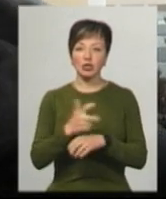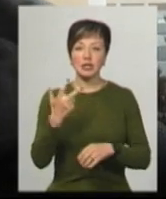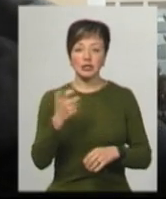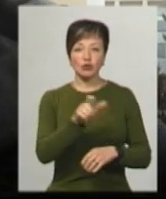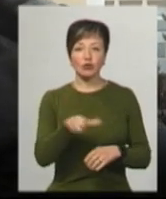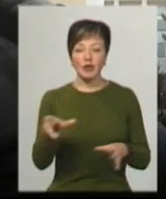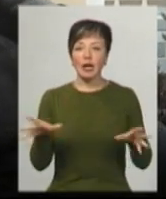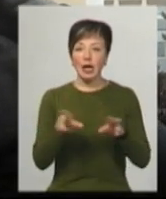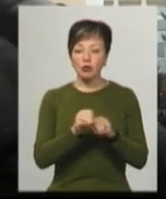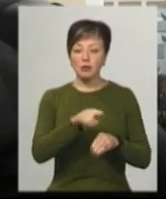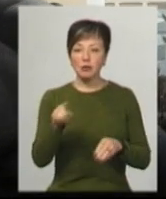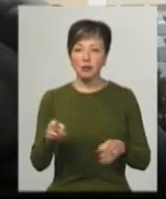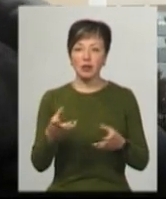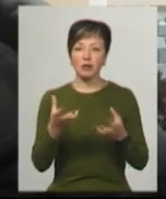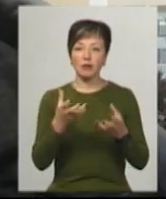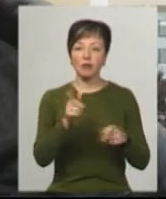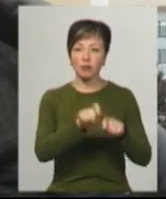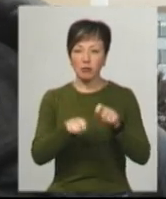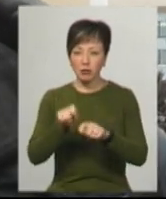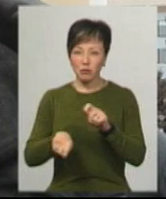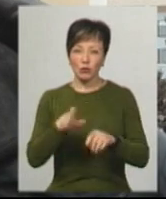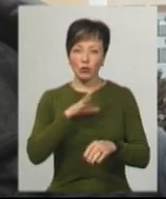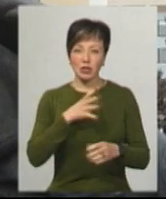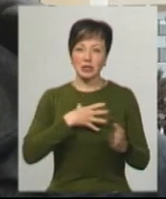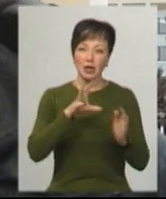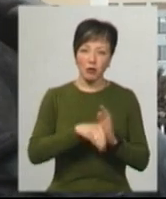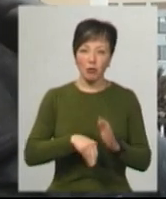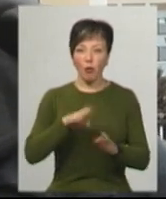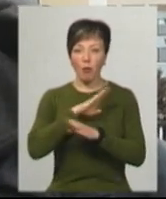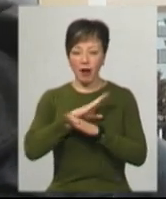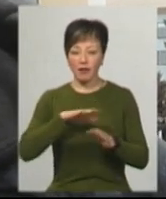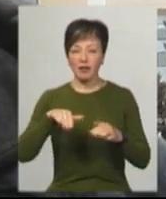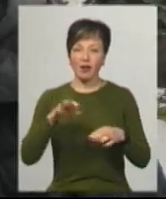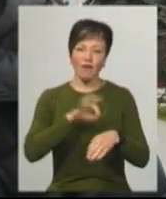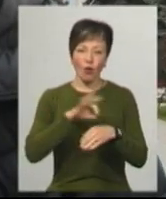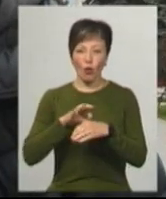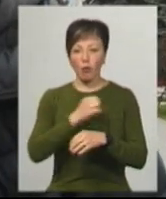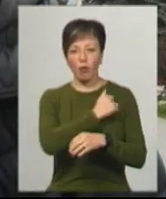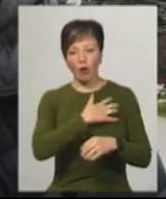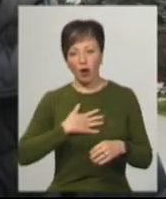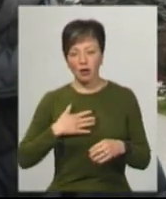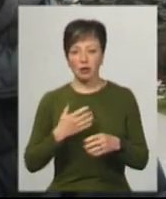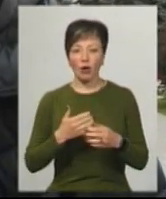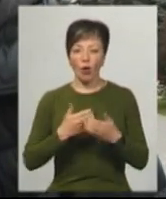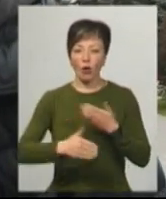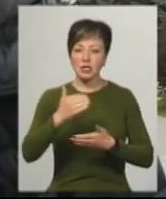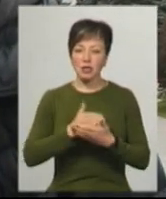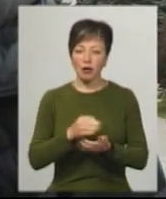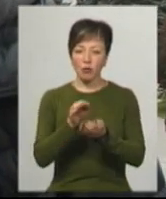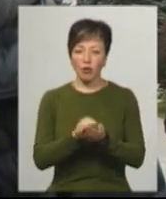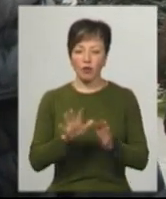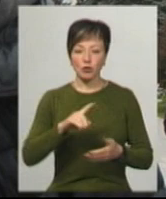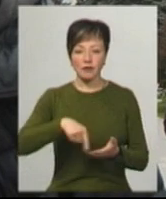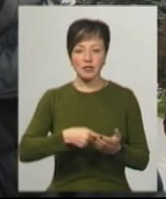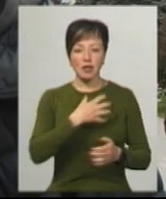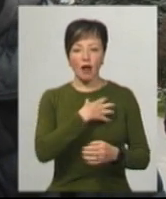чоловік. Це разом з тими, які ми моніторили, які були і загиблі, і померли вже від хвороб, від поранень. Останнє це поховання буде в